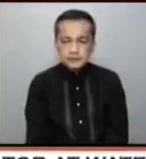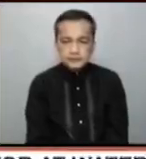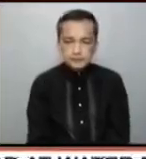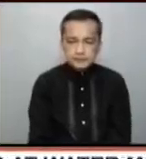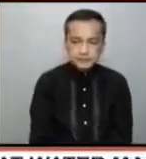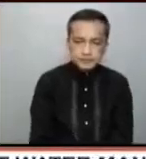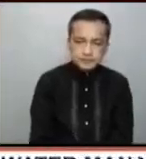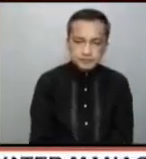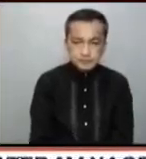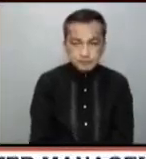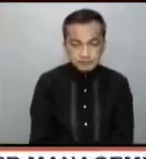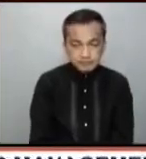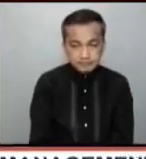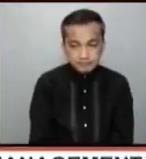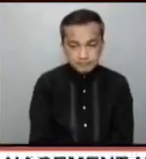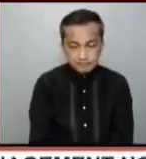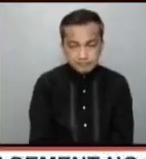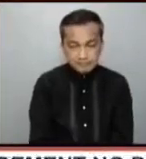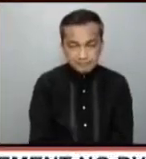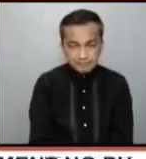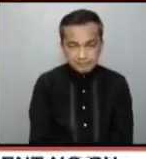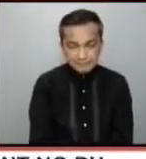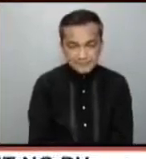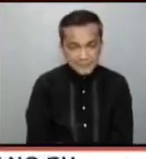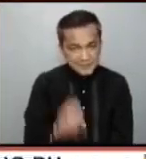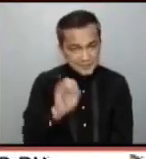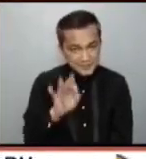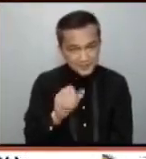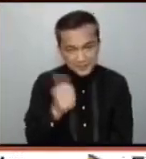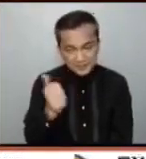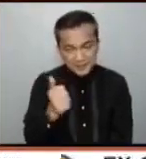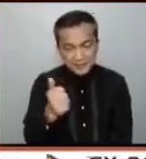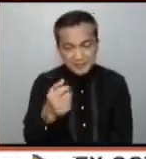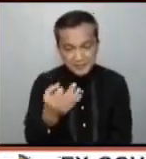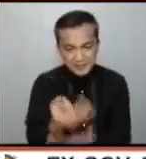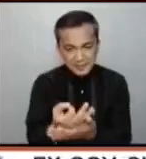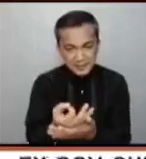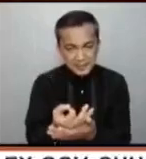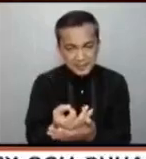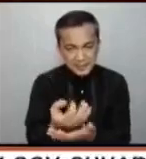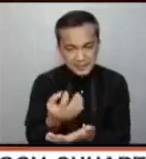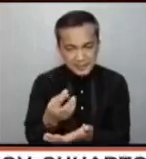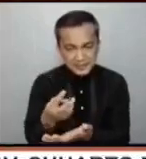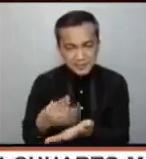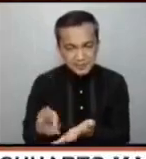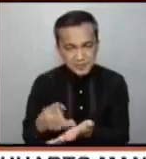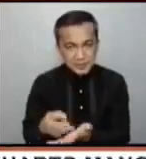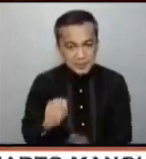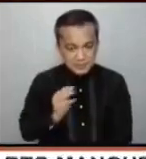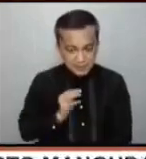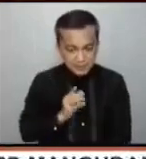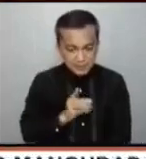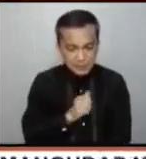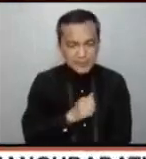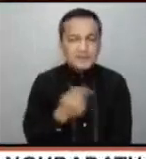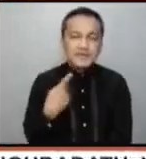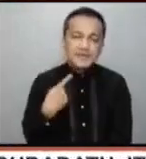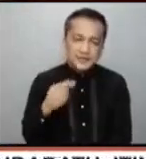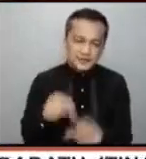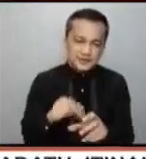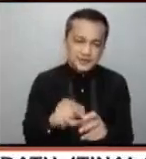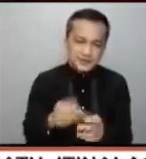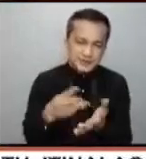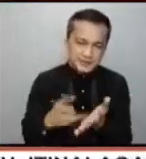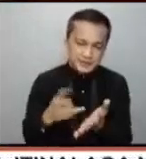Kung sa iba may pera sa basura, sa MMDA may grocery sa basura. Yan po ang bagong programa ng ahensya na